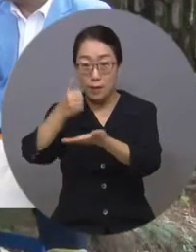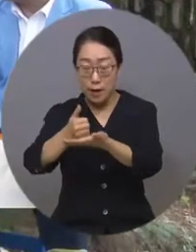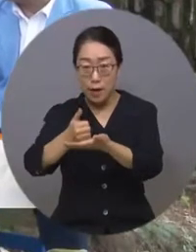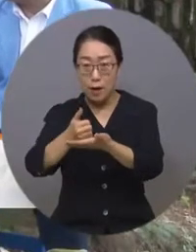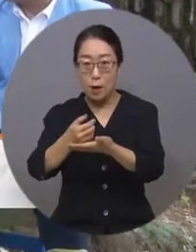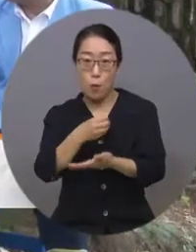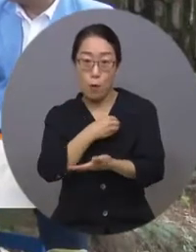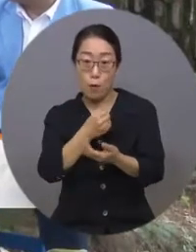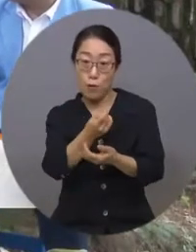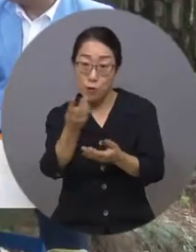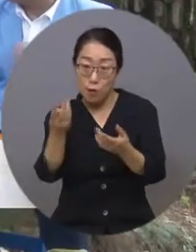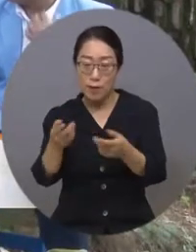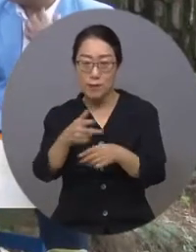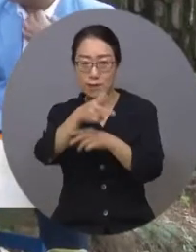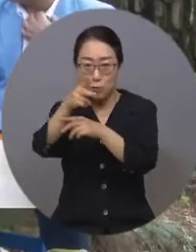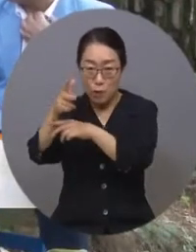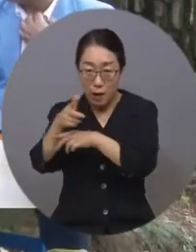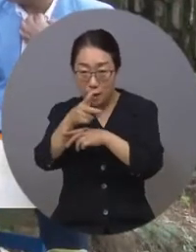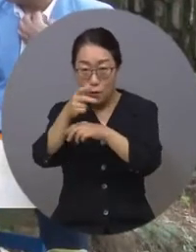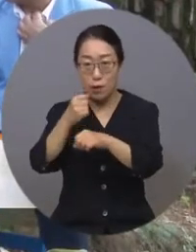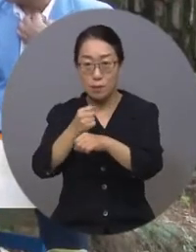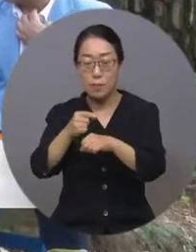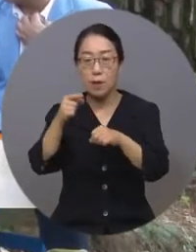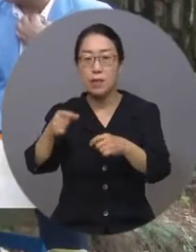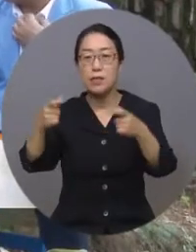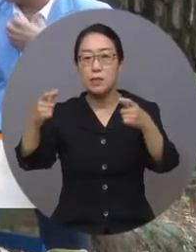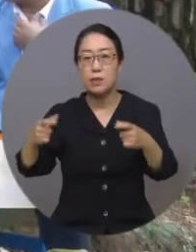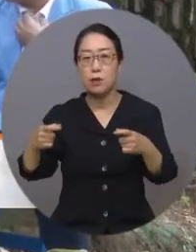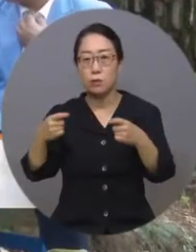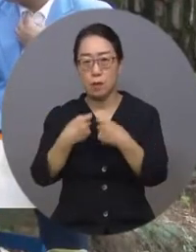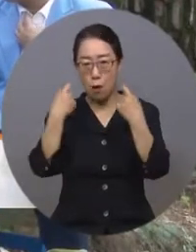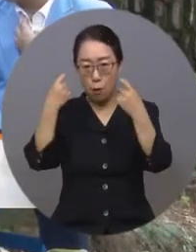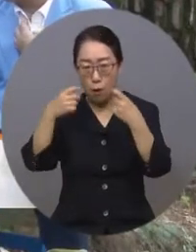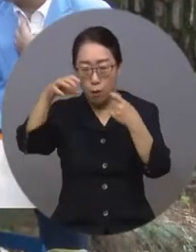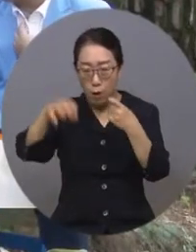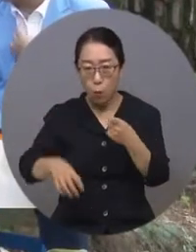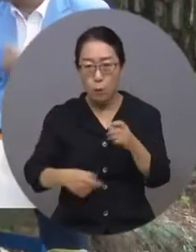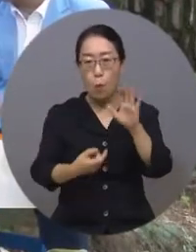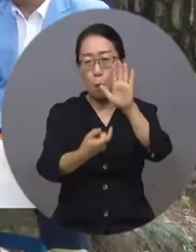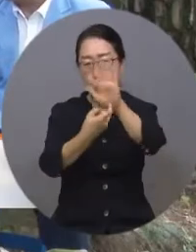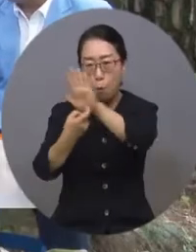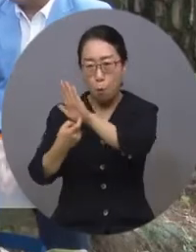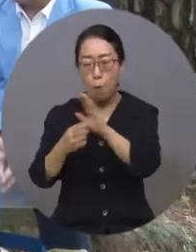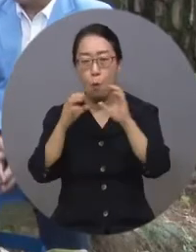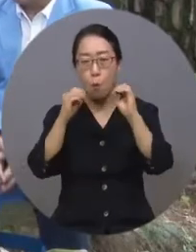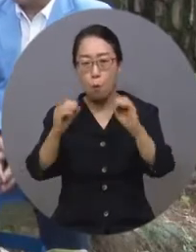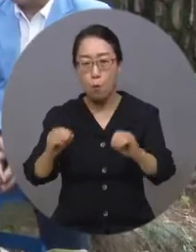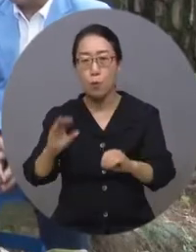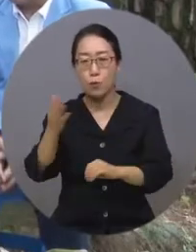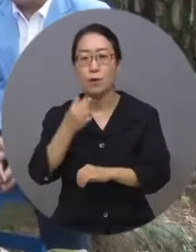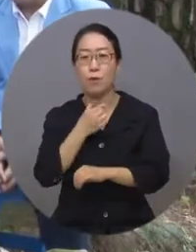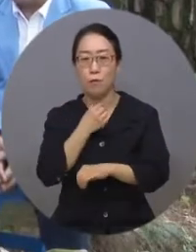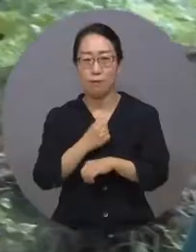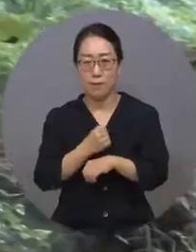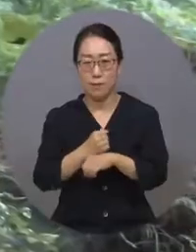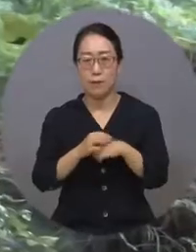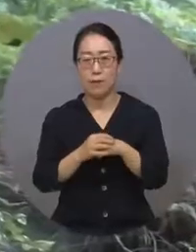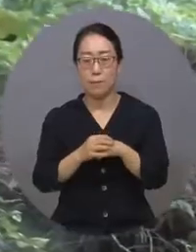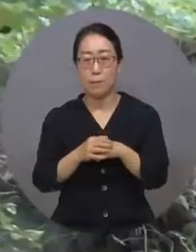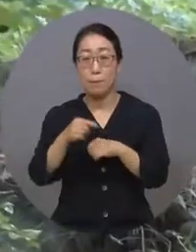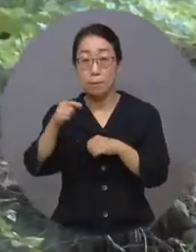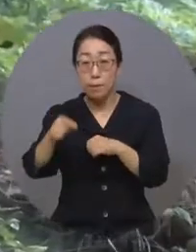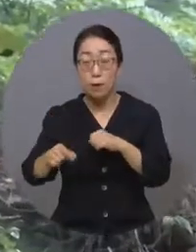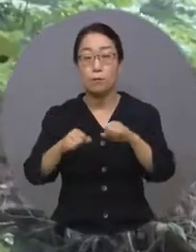촬영을 진행하였으며 이를 통해 지역사회 관광지가 적극적으로 홍보되기를 희망했습니다.